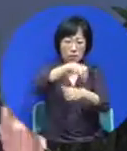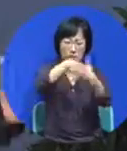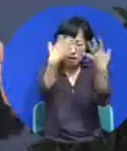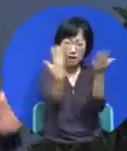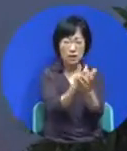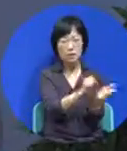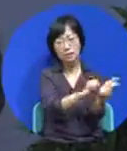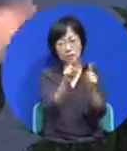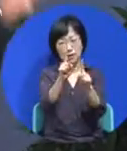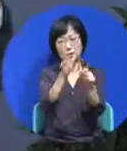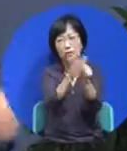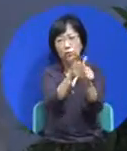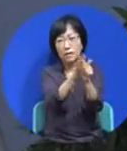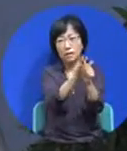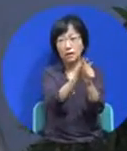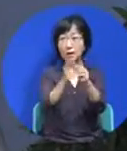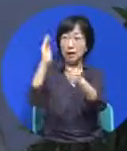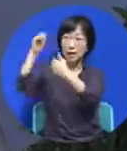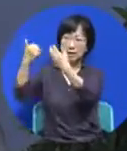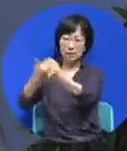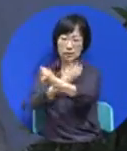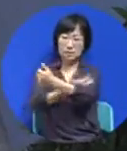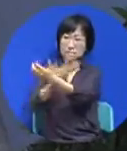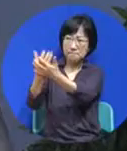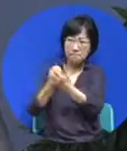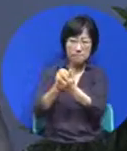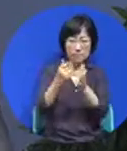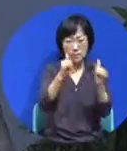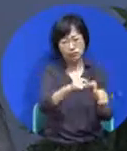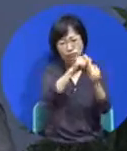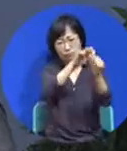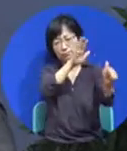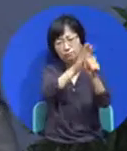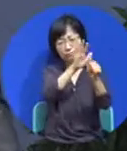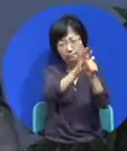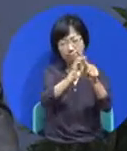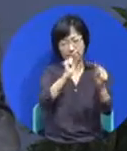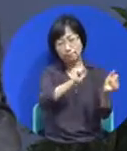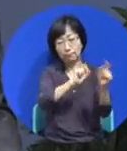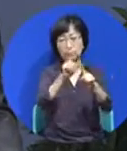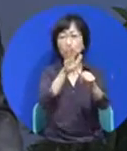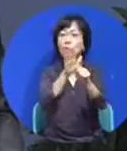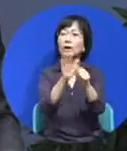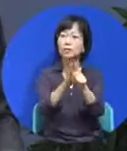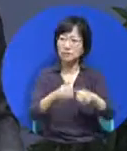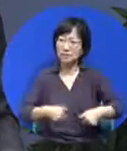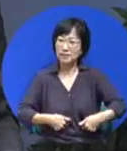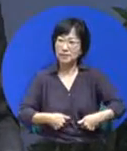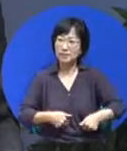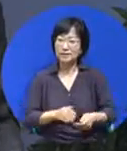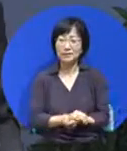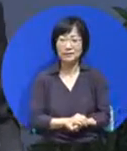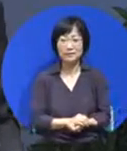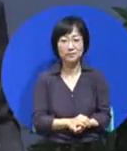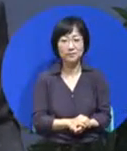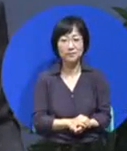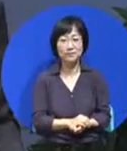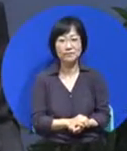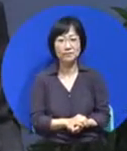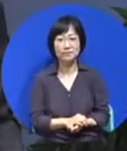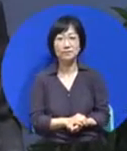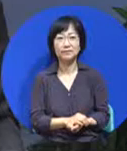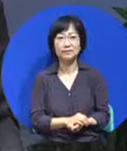하나님의 능력으로 사람 살려라. With the power of God, save people. 그런데요, 세상 사람들은 뭐